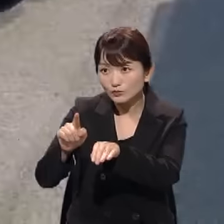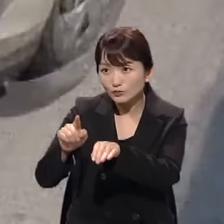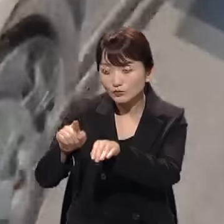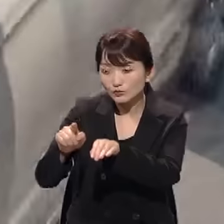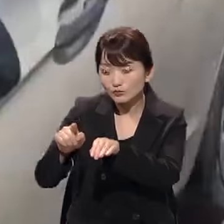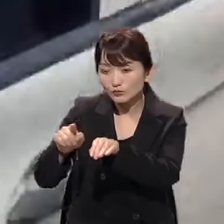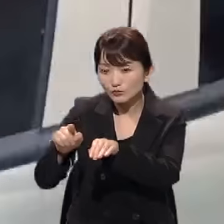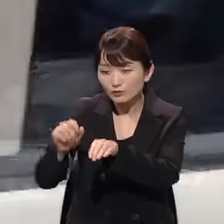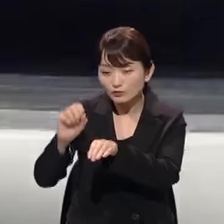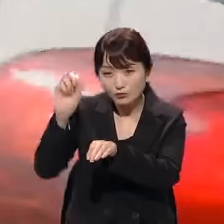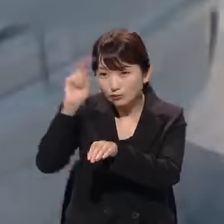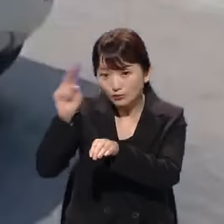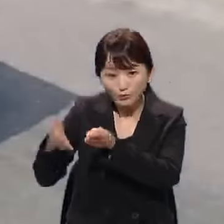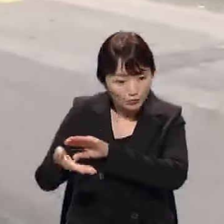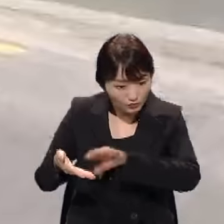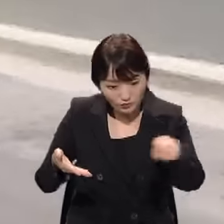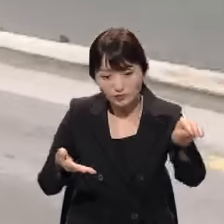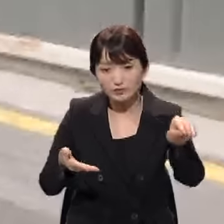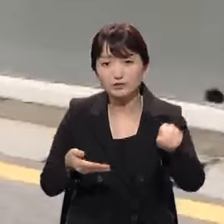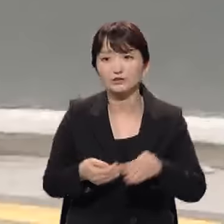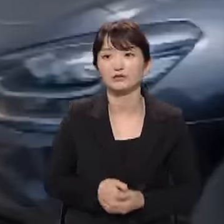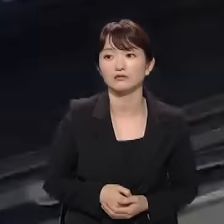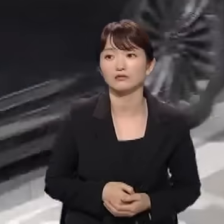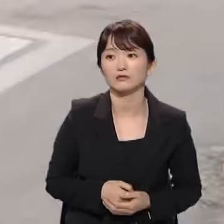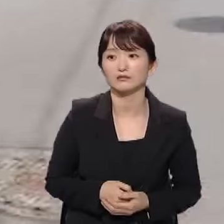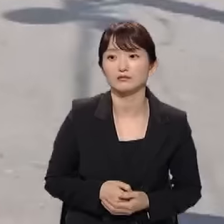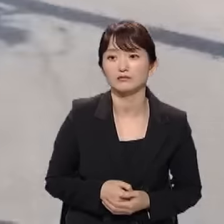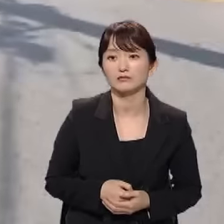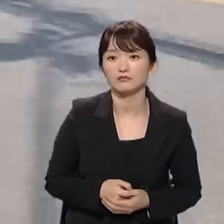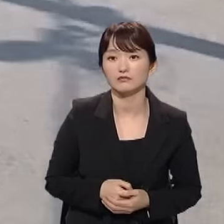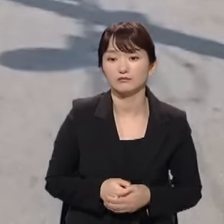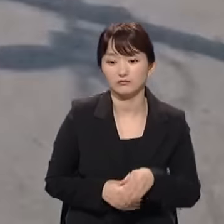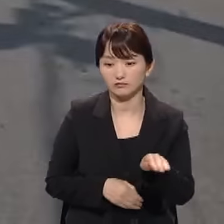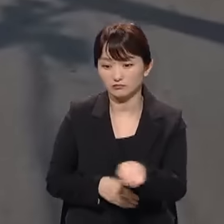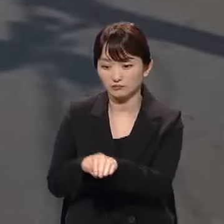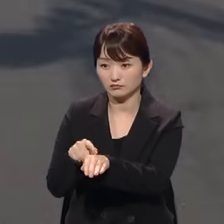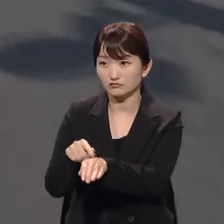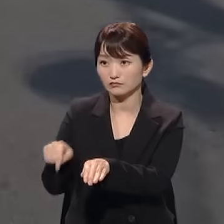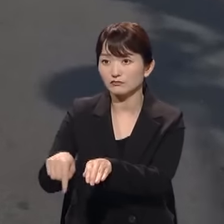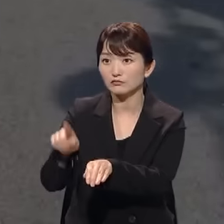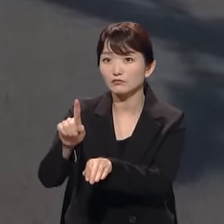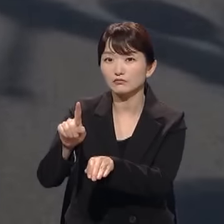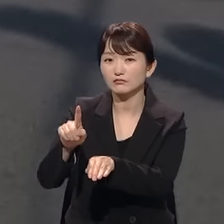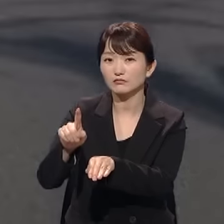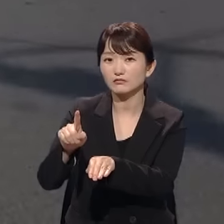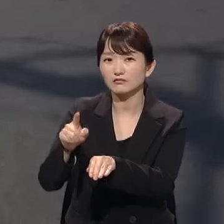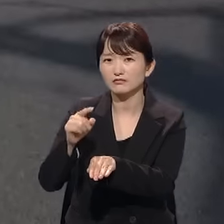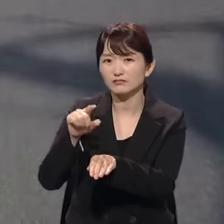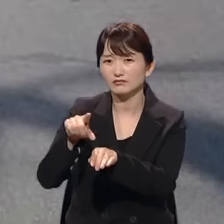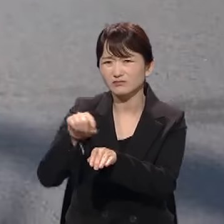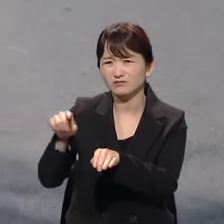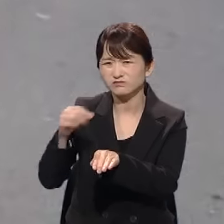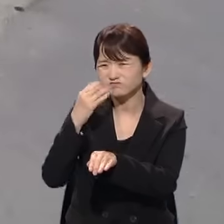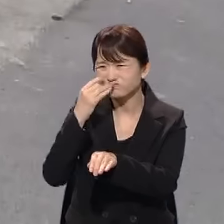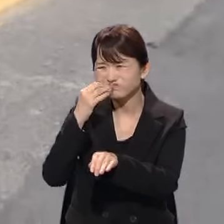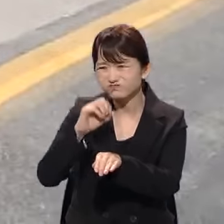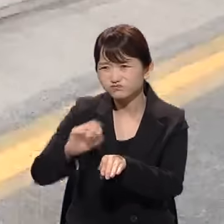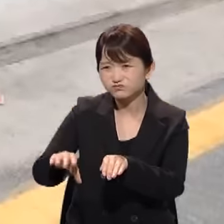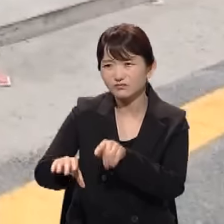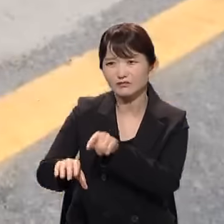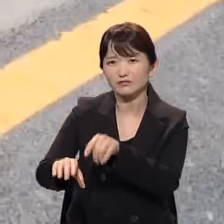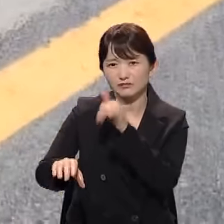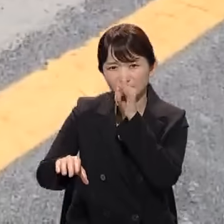차가 그냥 휑 하고 가버립니다. 자 차가 있던 자리에는 바로 음식물 쓰레기 봉투가 저렇게